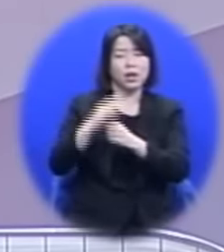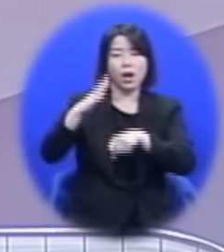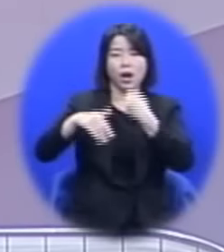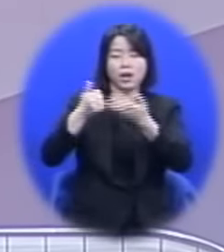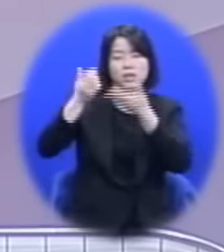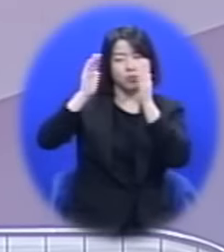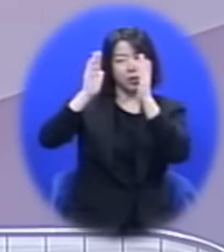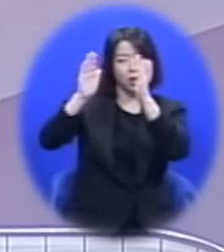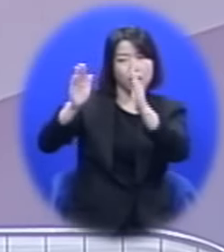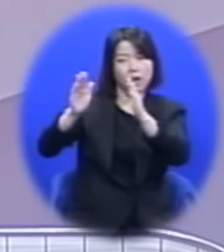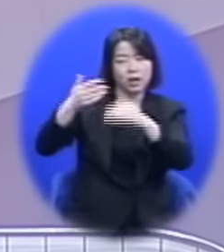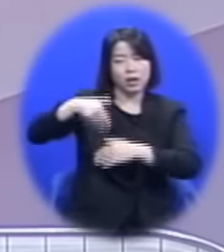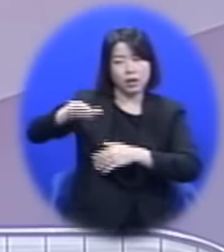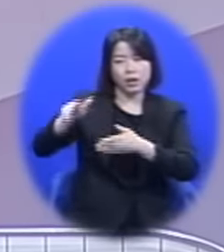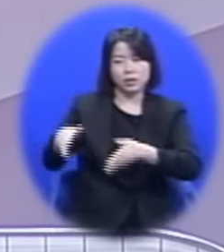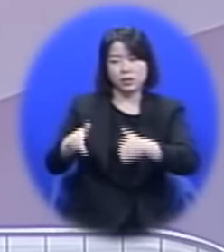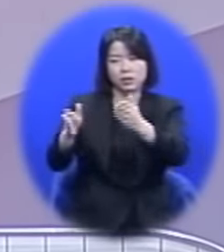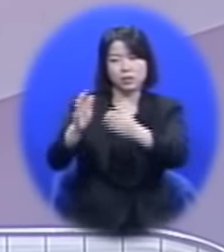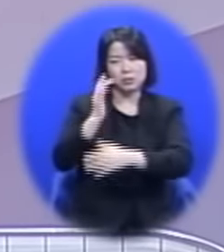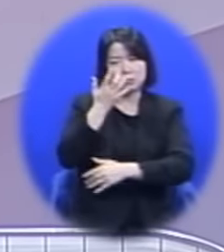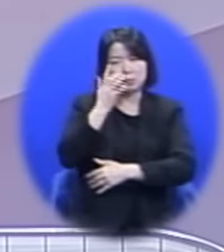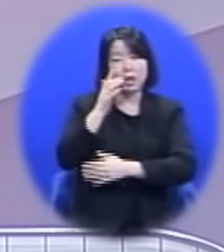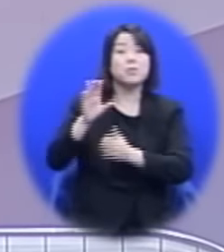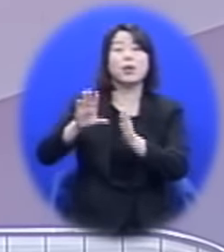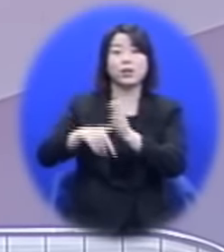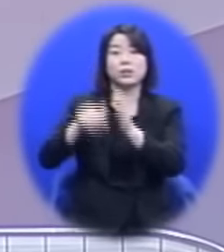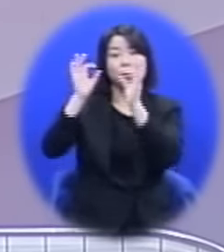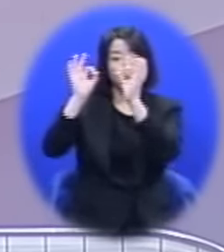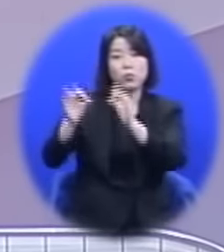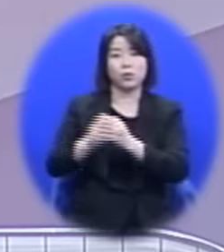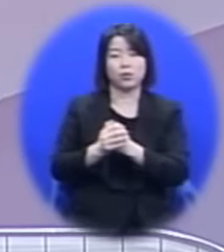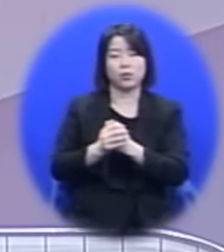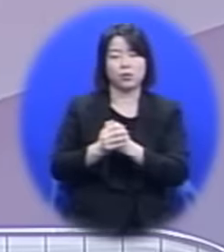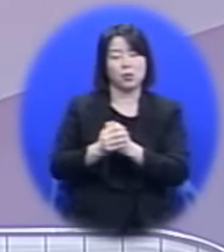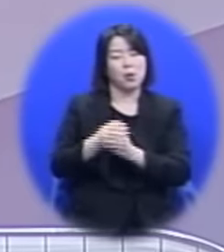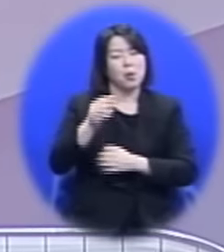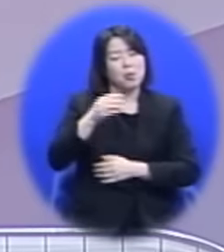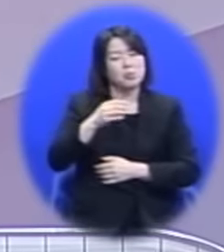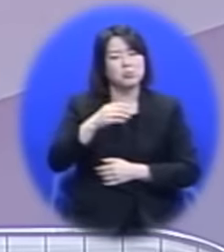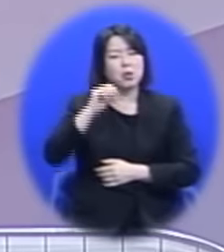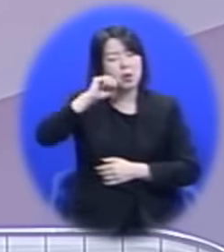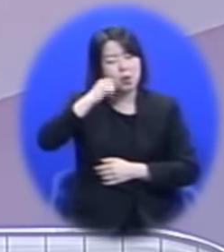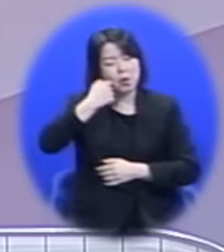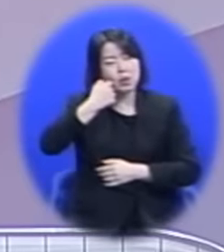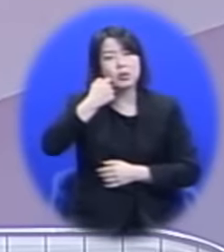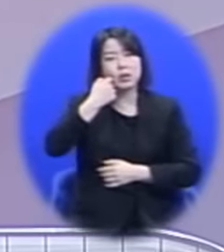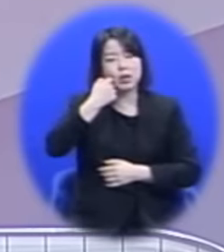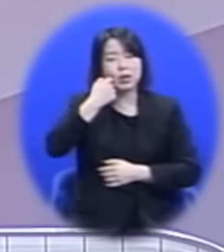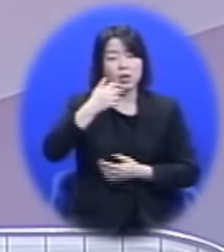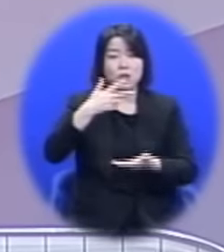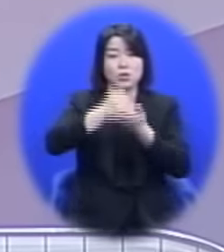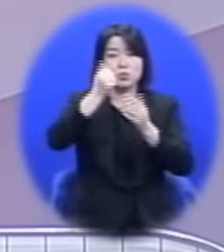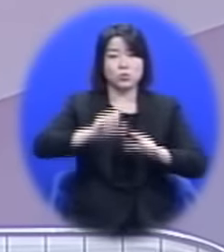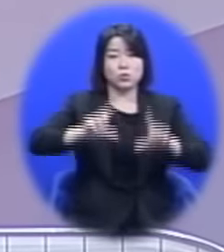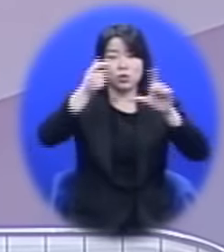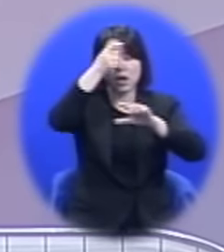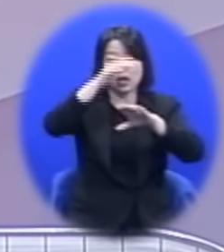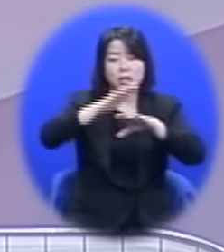하나님을 향하여 가는 길이 너무 애매합니다. 그저 겨우 주일에 예배드리러 오는